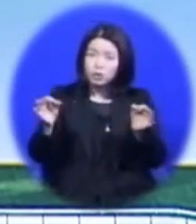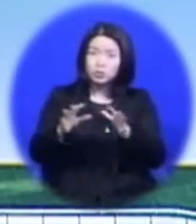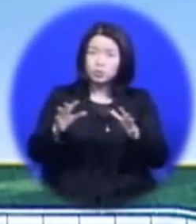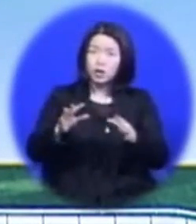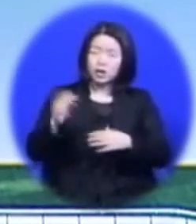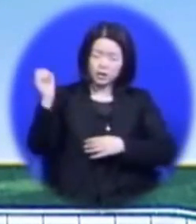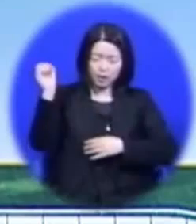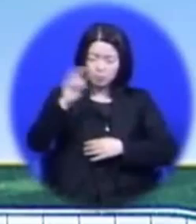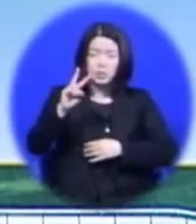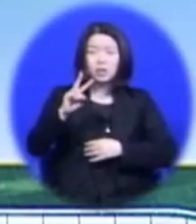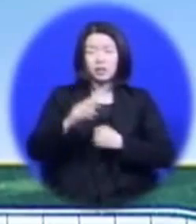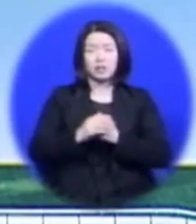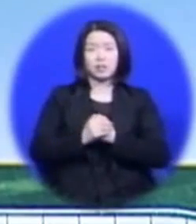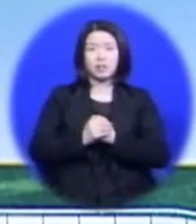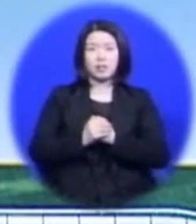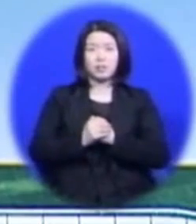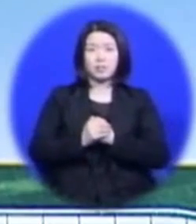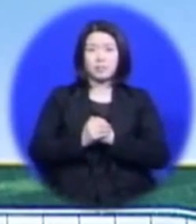갑자기